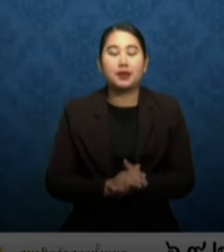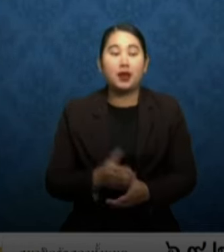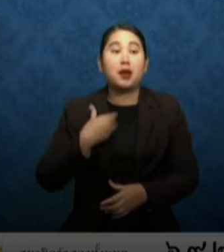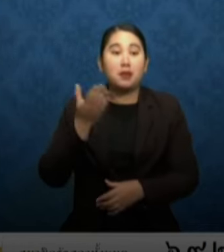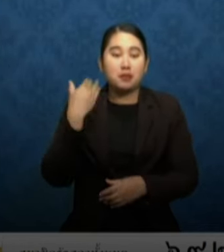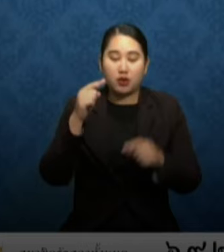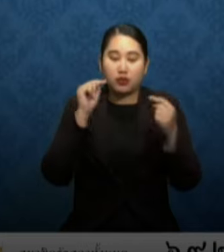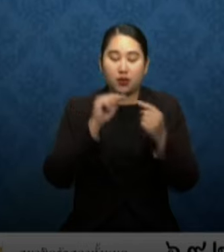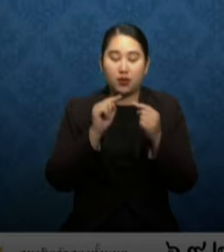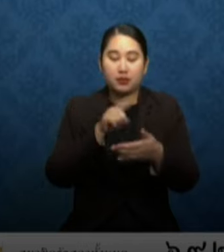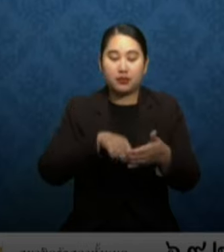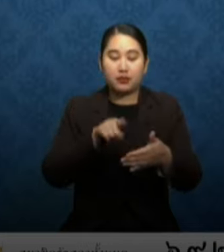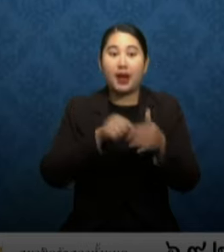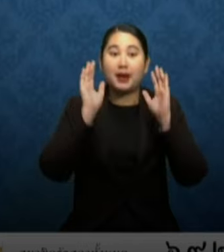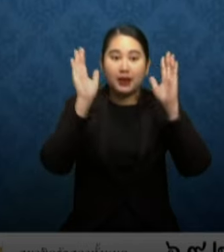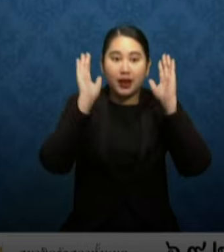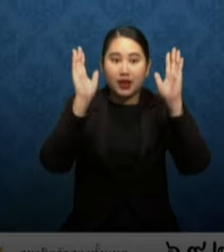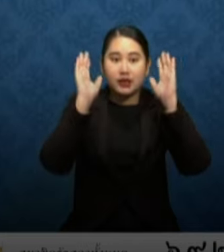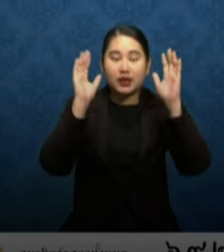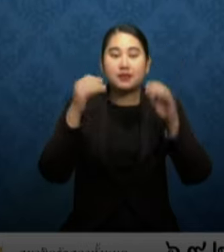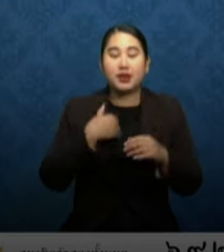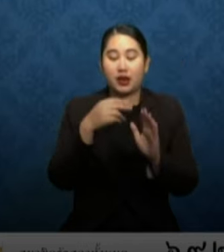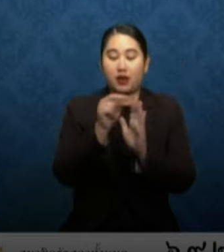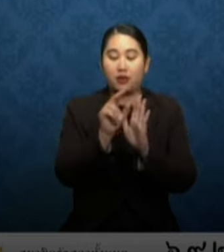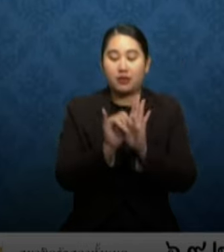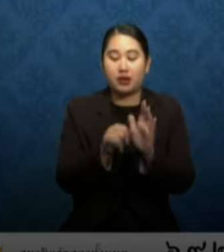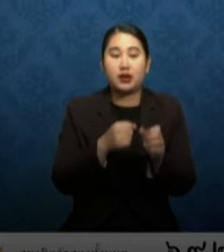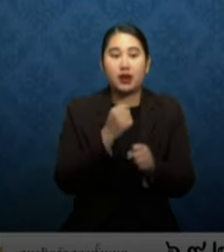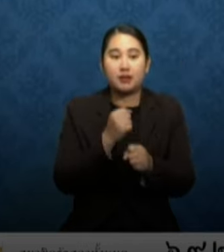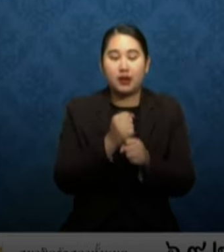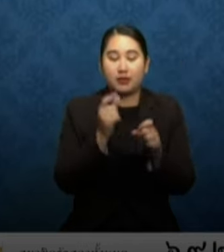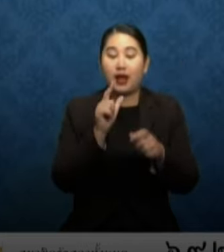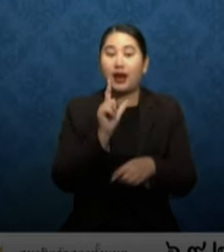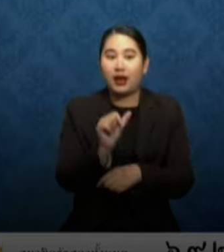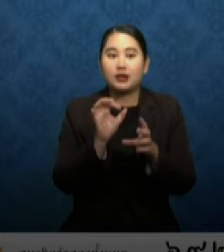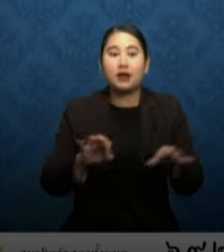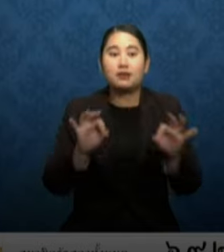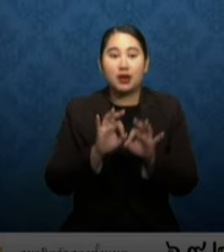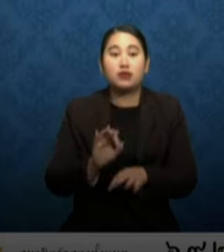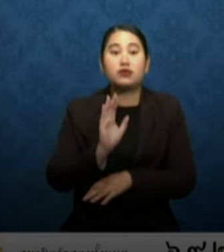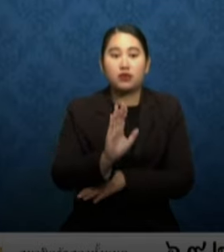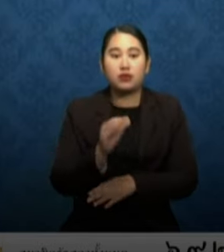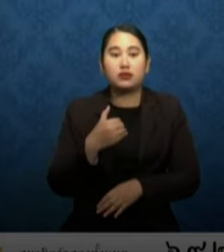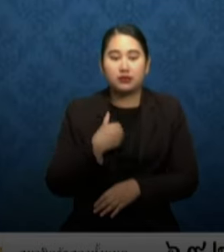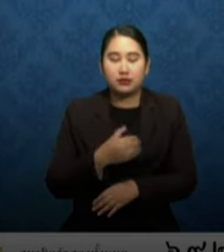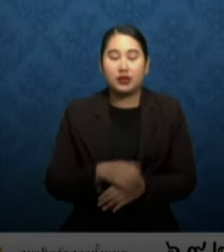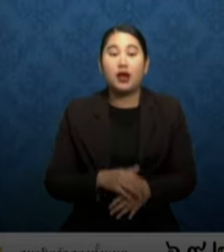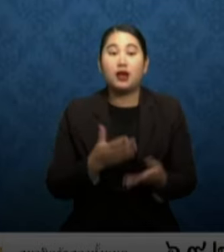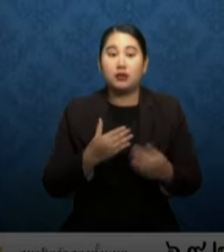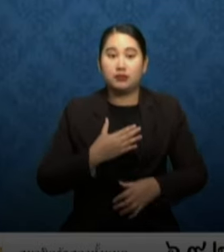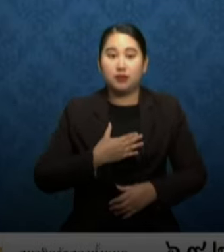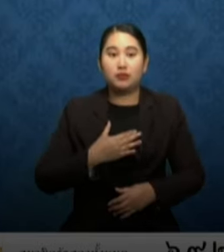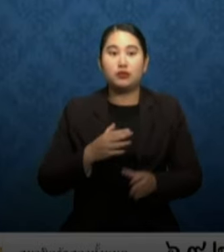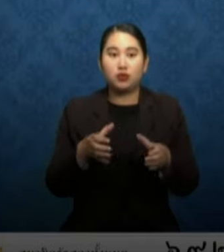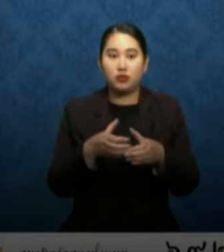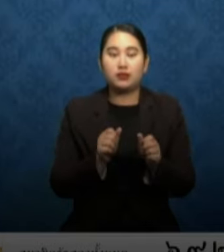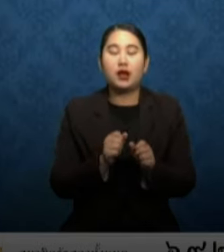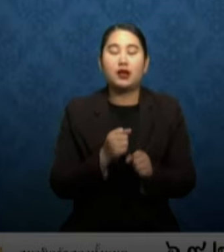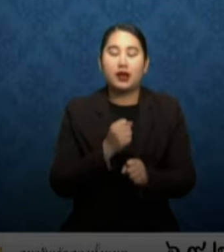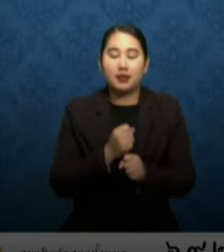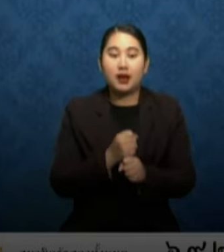ท่านหาเสียงนโยบายแรงงานเป็นนโยบายเรือธงของพวกท่านนายในฐานะที่ผมเป็นอดีต